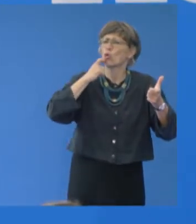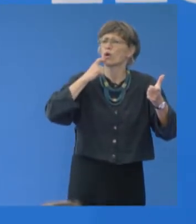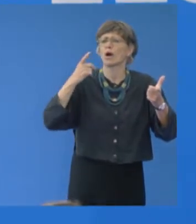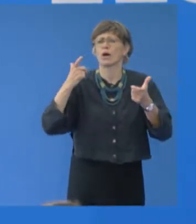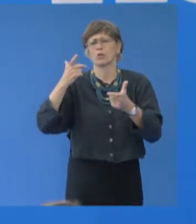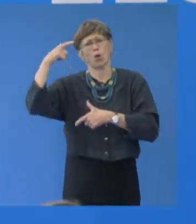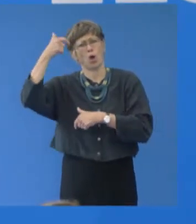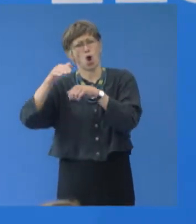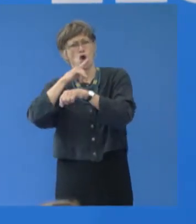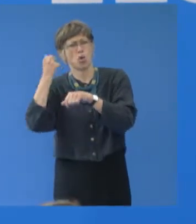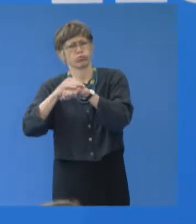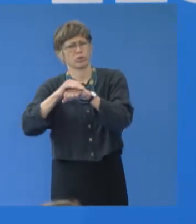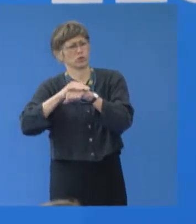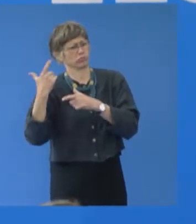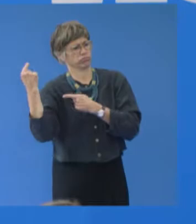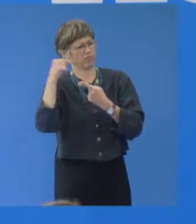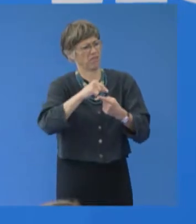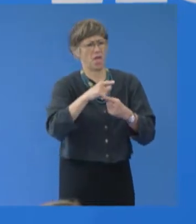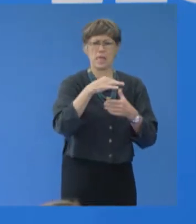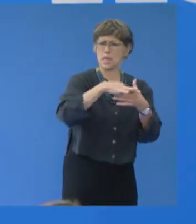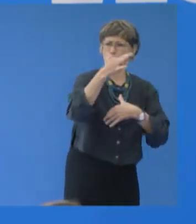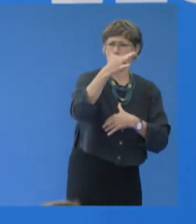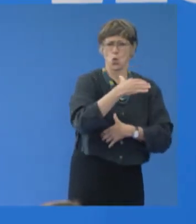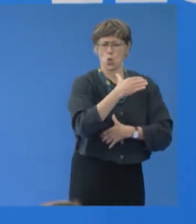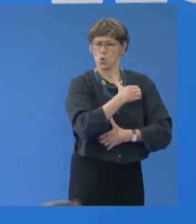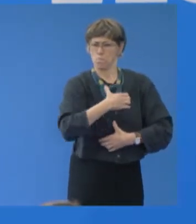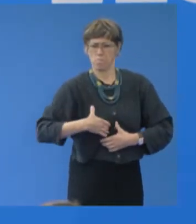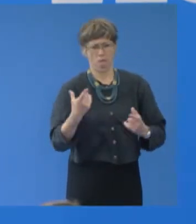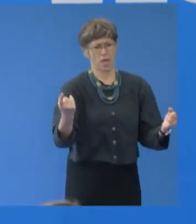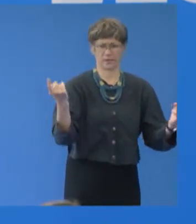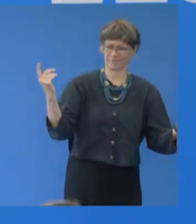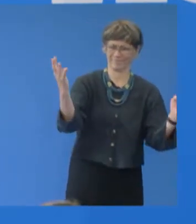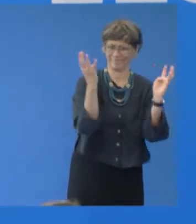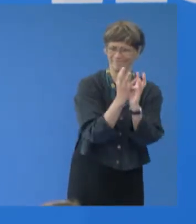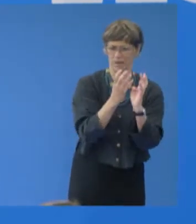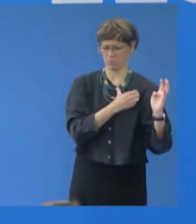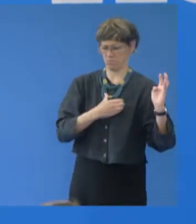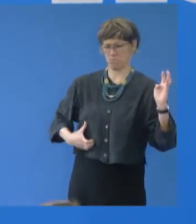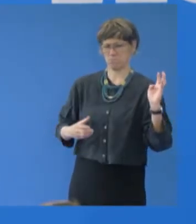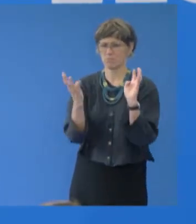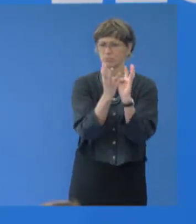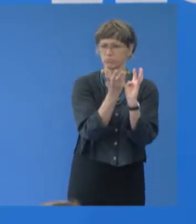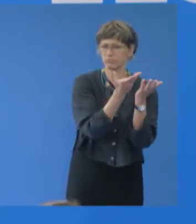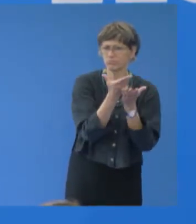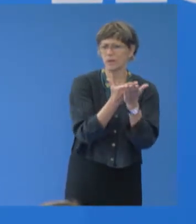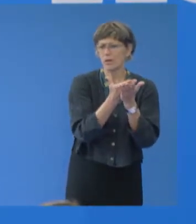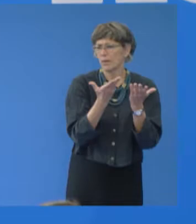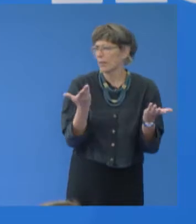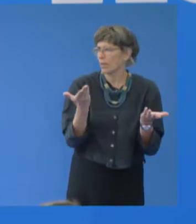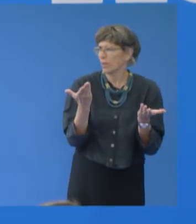les élus locaux viennent avec leur écharpe bleu-blanc-rouge. Donc là, je leur explique, c'est un peu tard. Parce que ces mêmes responsables